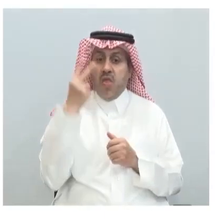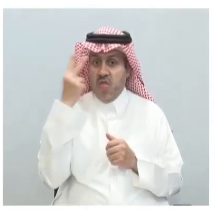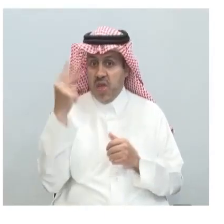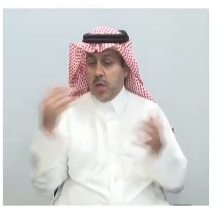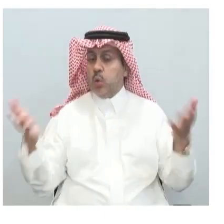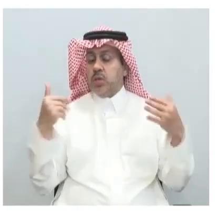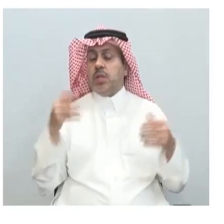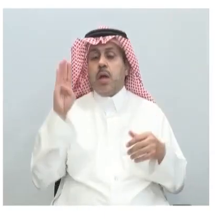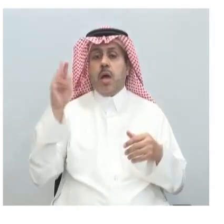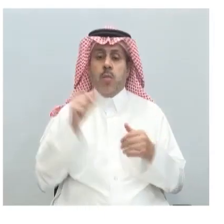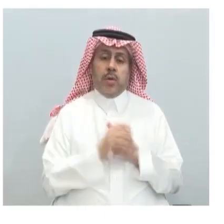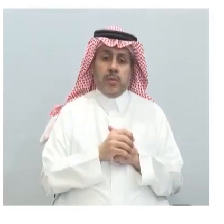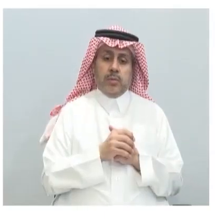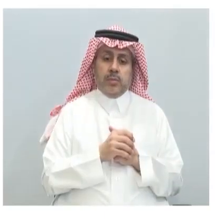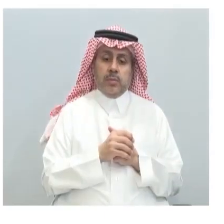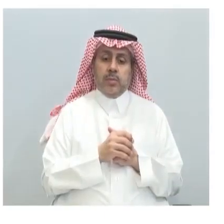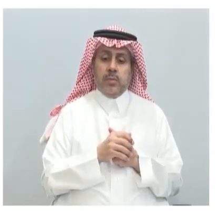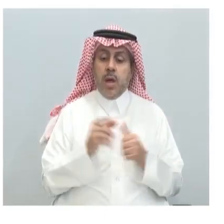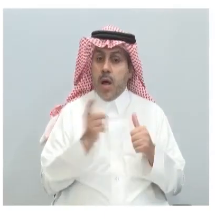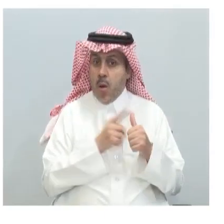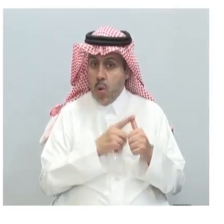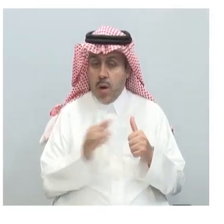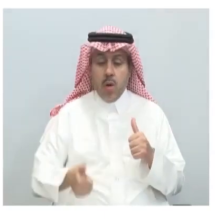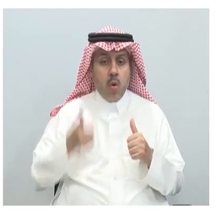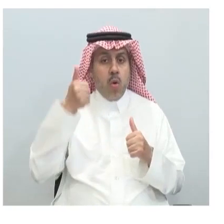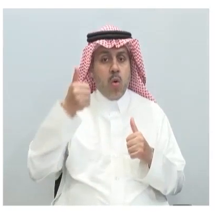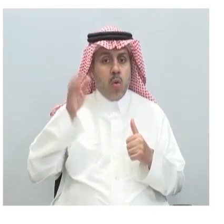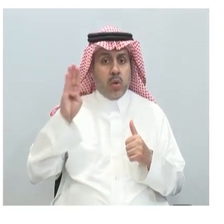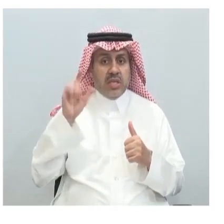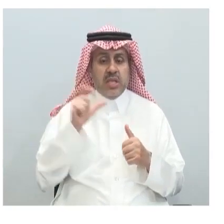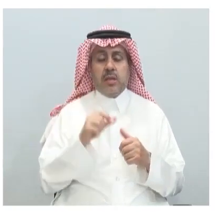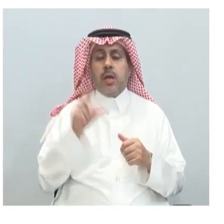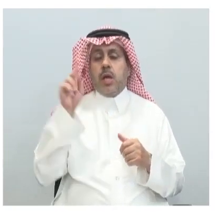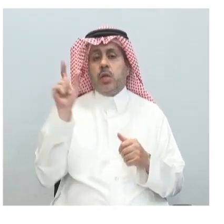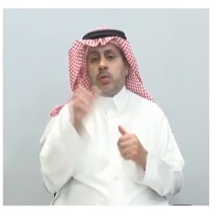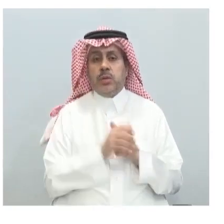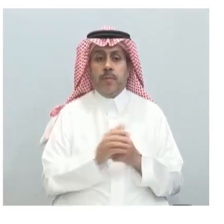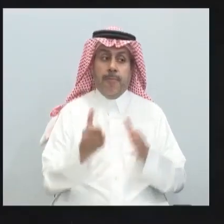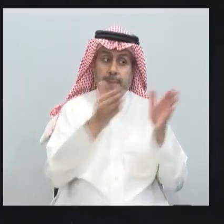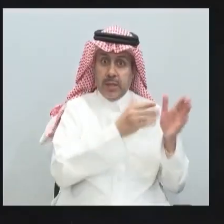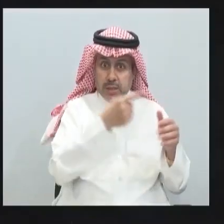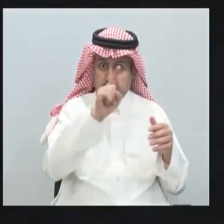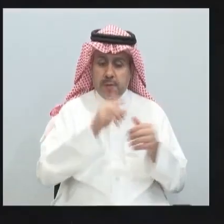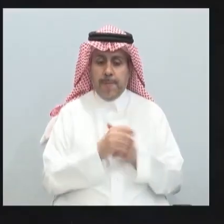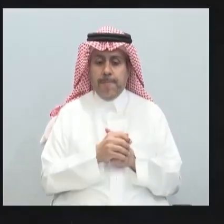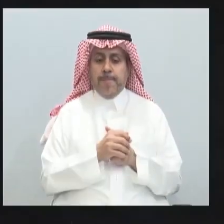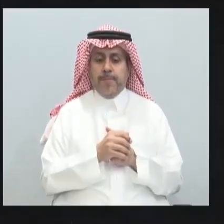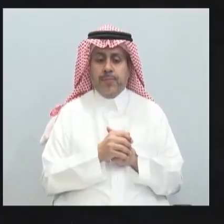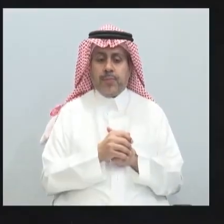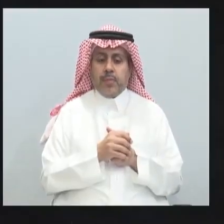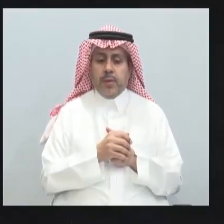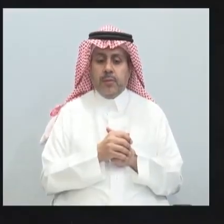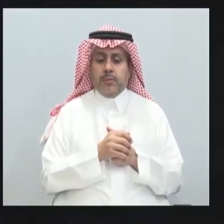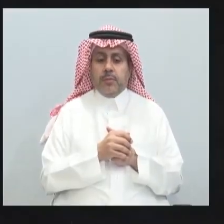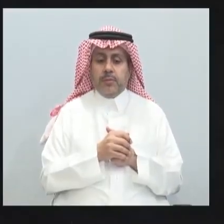اكسيد الكربون هنا اصبح اول اكسيد النيتروجين اذا هنا الاتجاه صحيح هنا الاتجاه